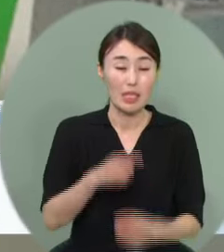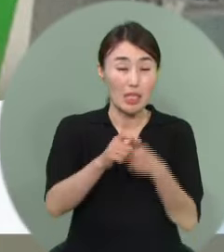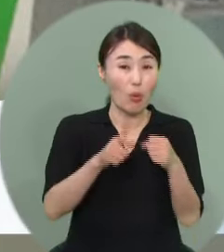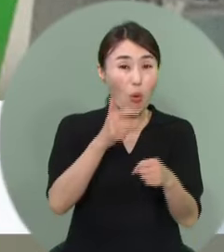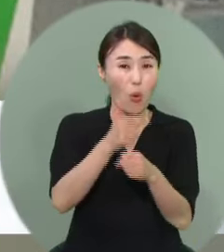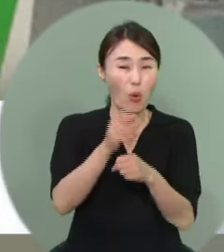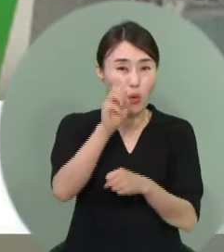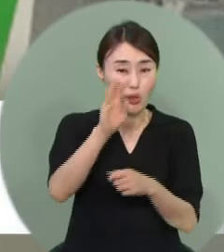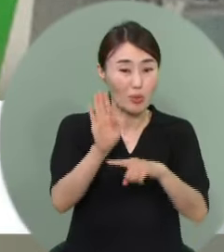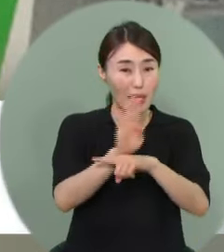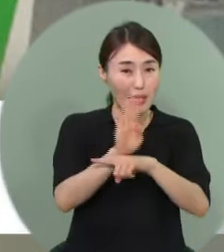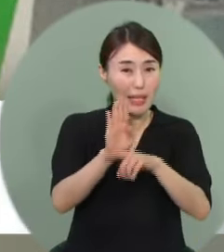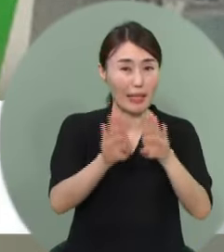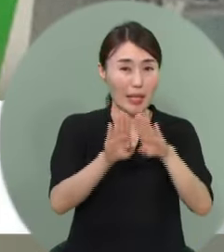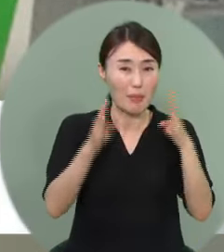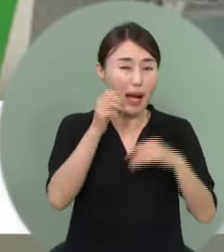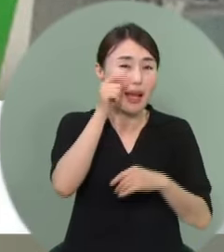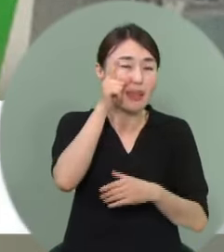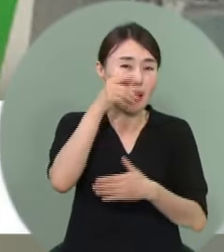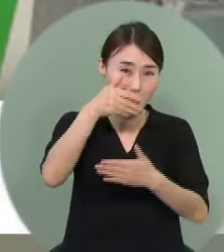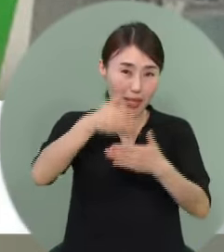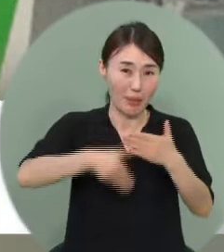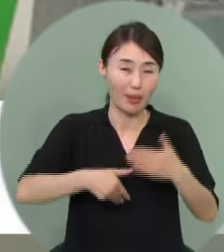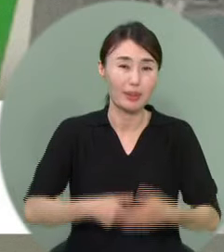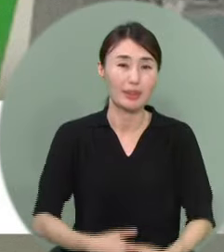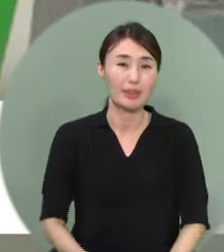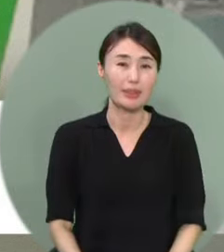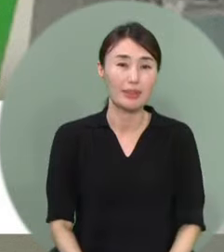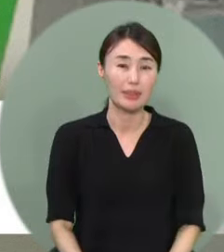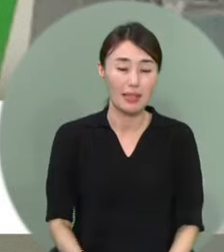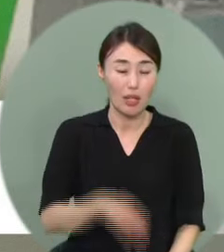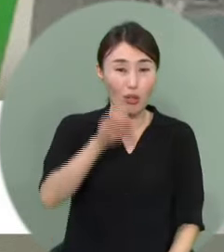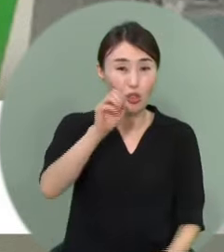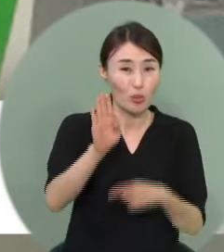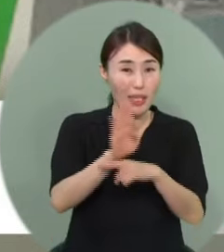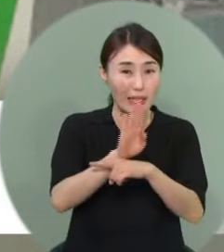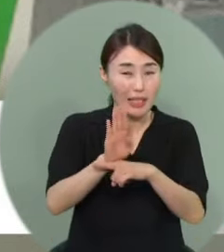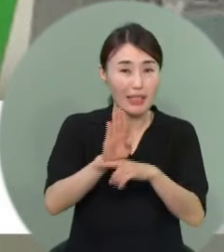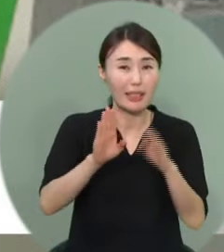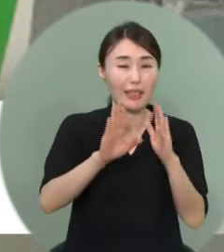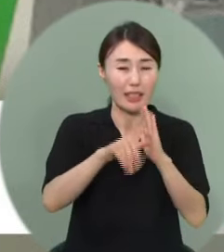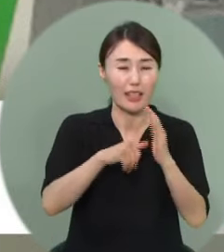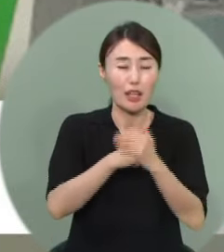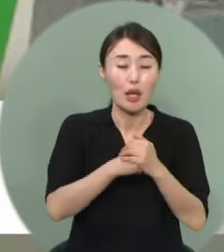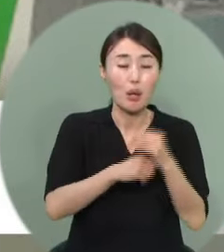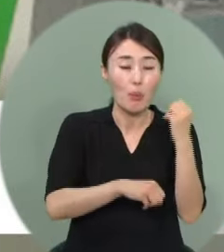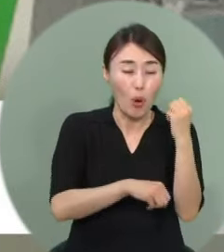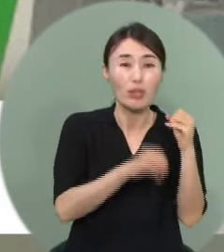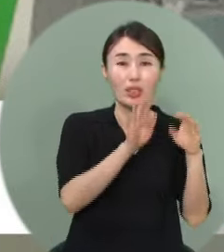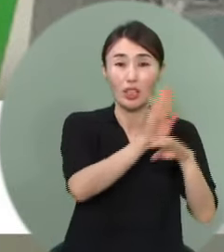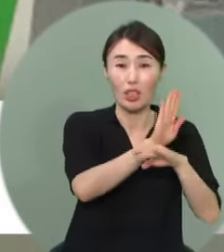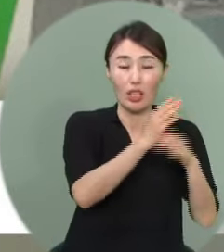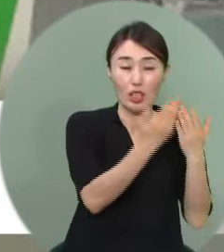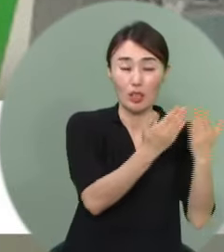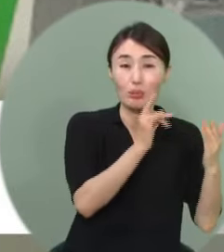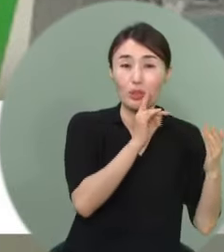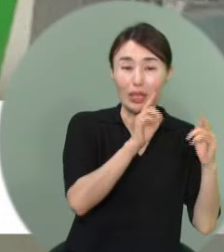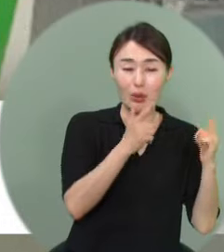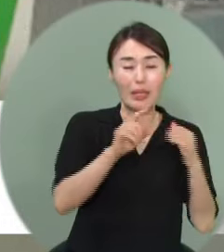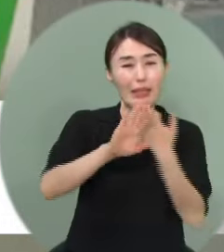제15회 광주 비엔날레 개막이 한 달도 남지 않았습니다. 광주 비엔날레에는 본전시 말고도 다양한 국가와